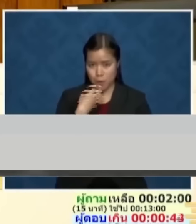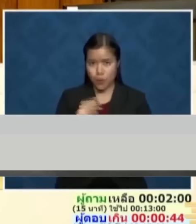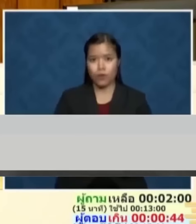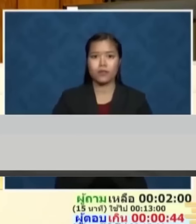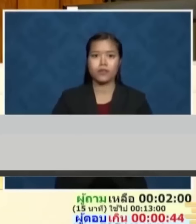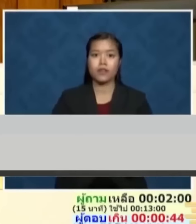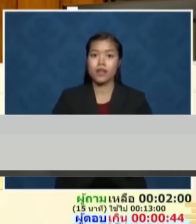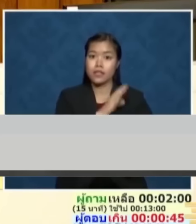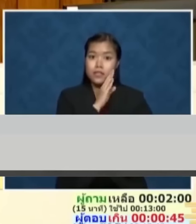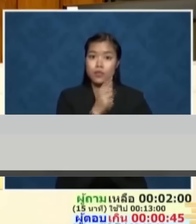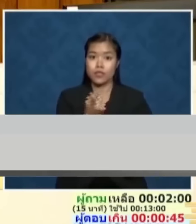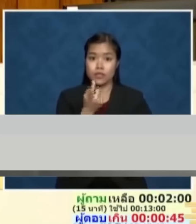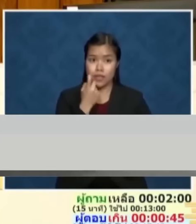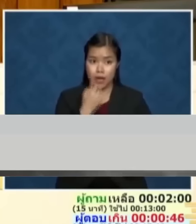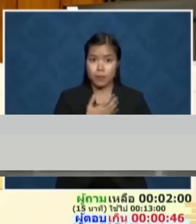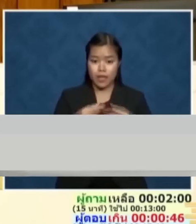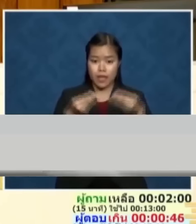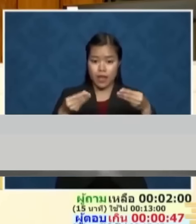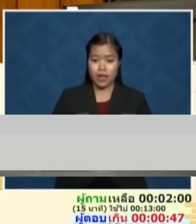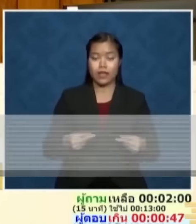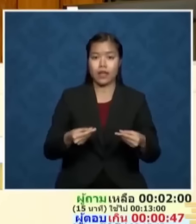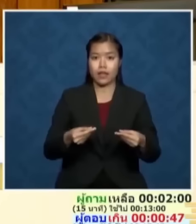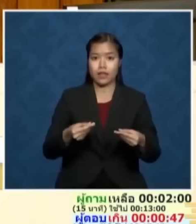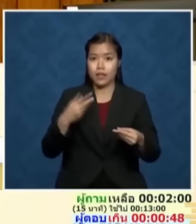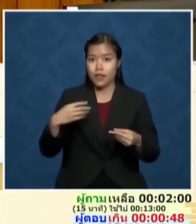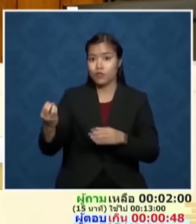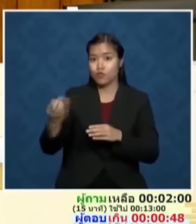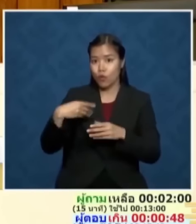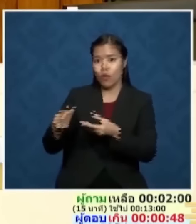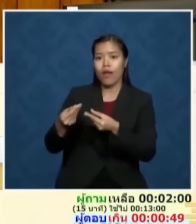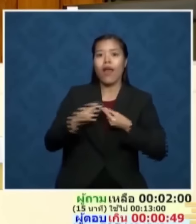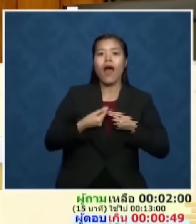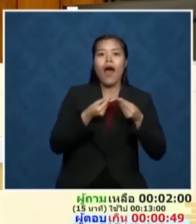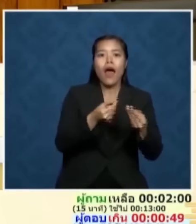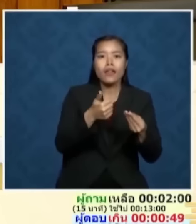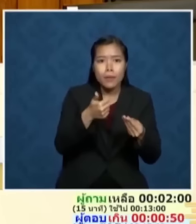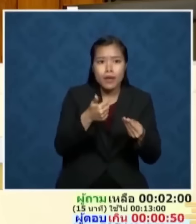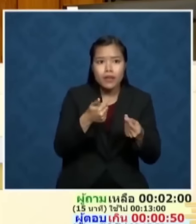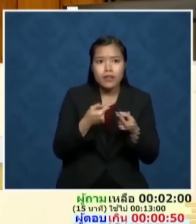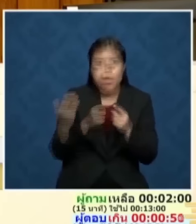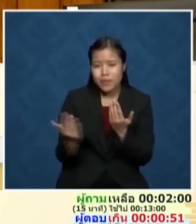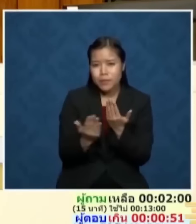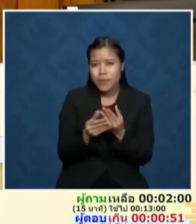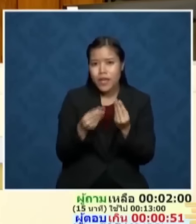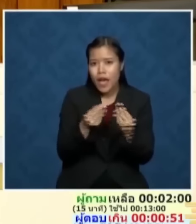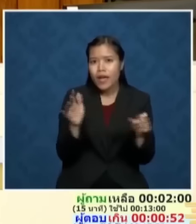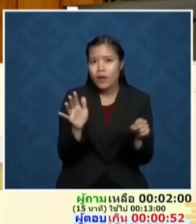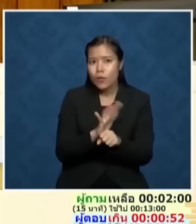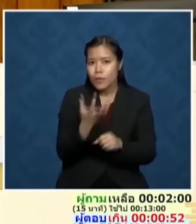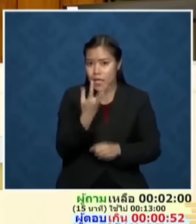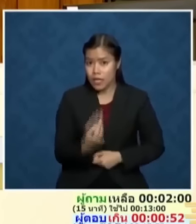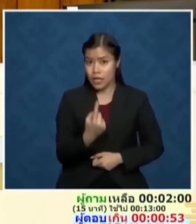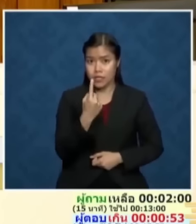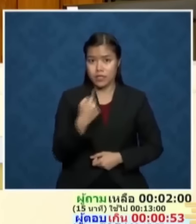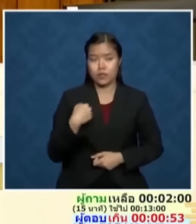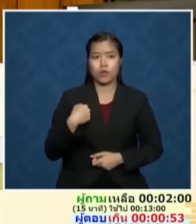ถามว่าผมหลังจากผมได้รับรายงานจะให้ได้ไหมแต่ผมขอสงวนอยู่อันหนึ่งมันมีพระราชบัญญัติสุขภ